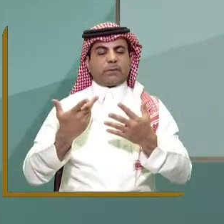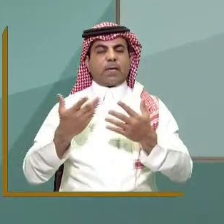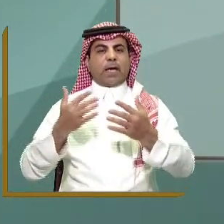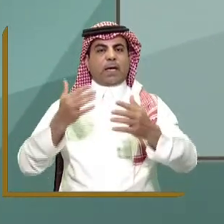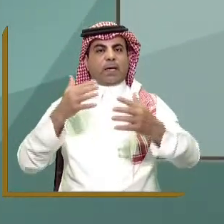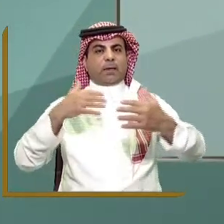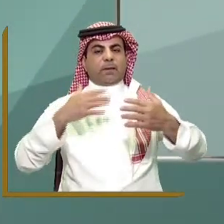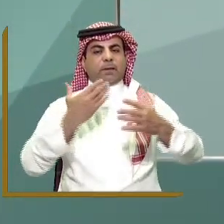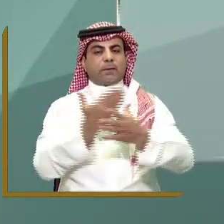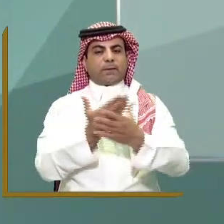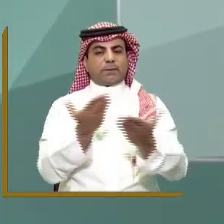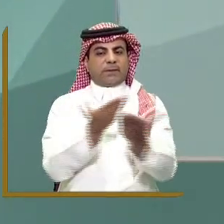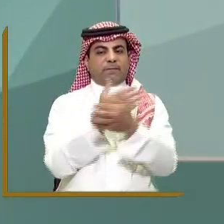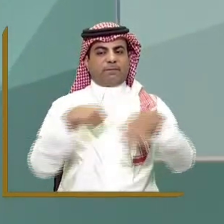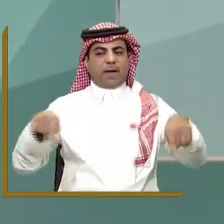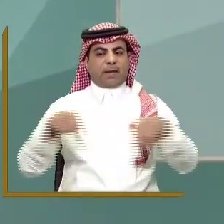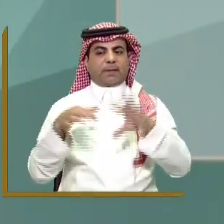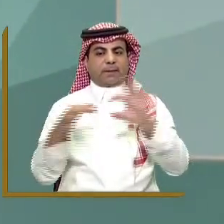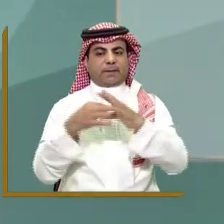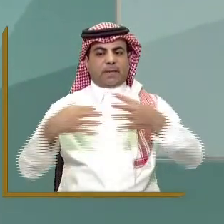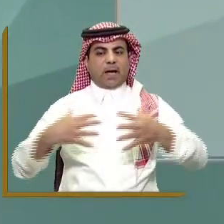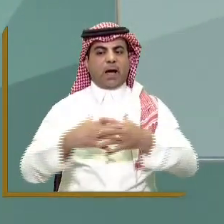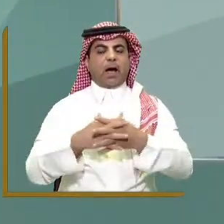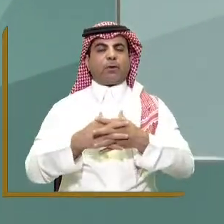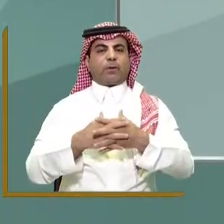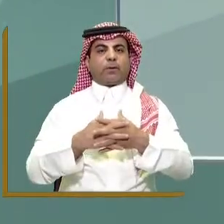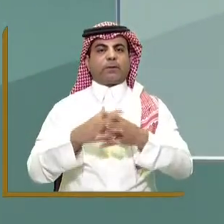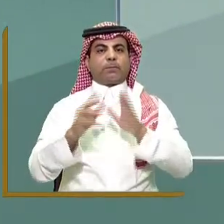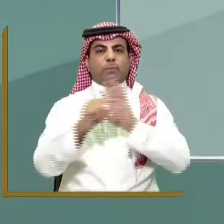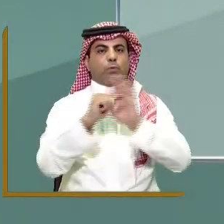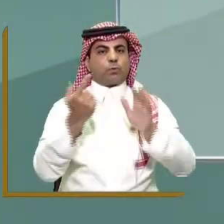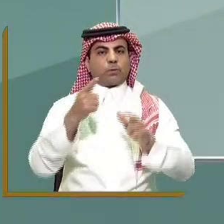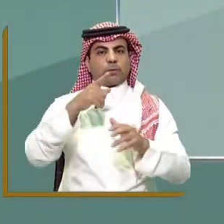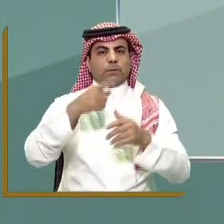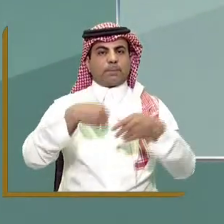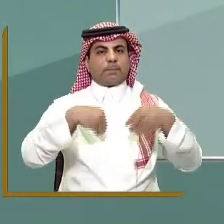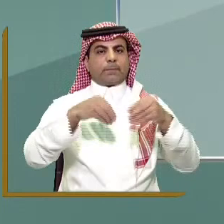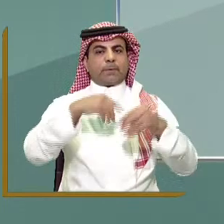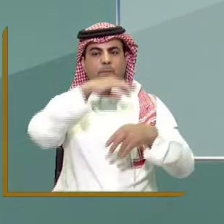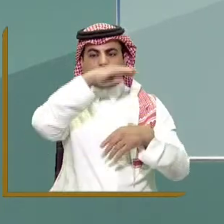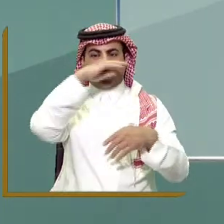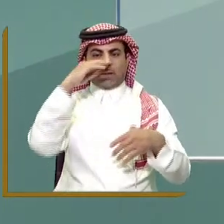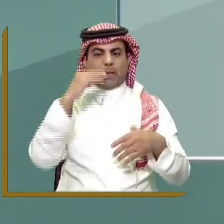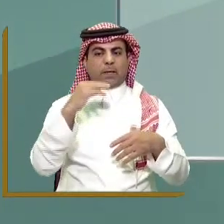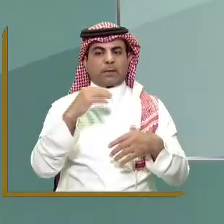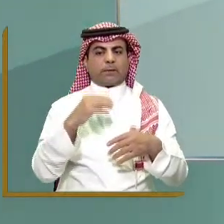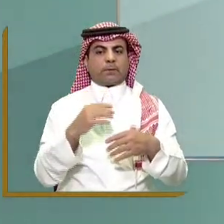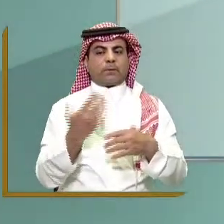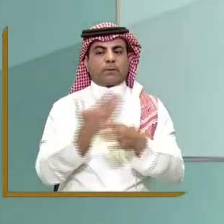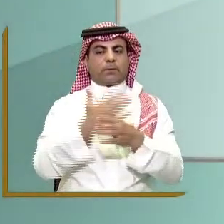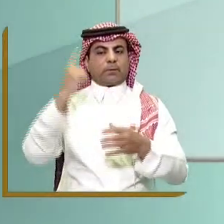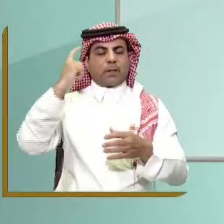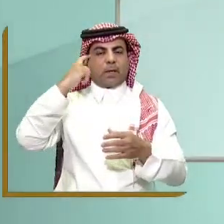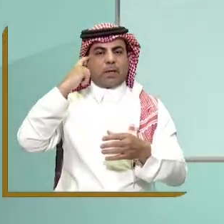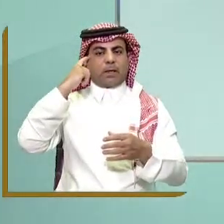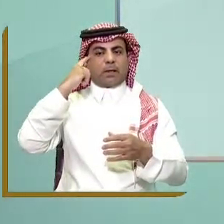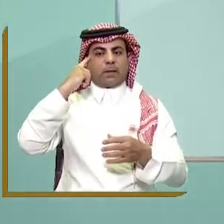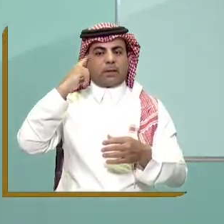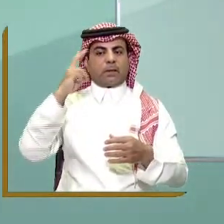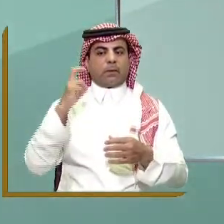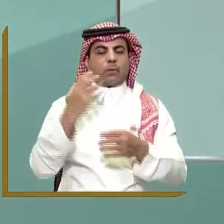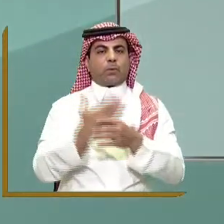النموذج الاسترشادي لاتفاقية تعاون في مجال مكافحة الاتجار غير المشروع بالمخدرات والمؤثرات